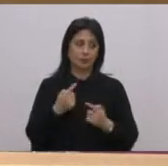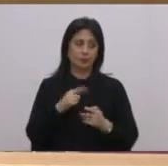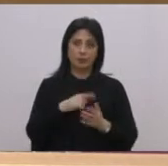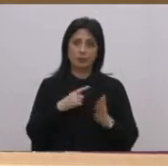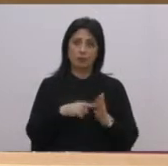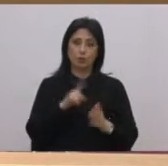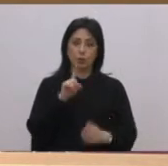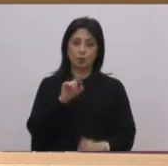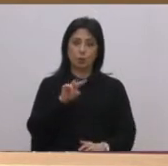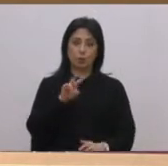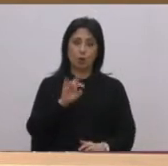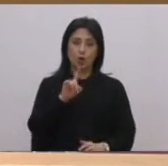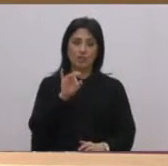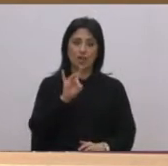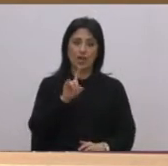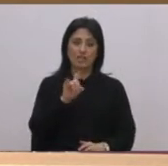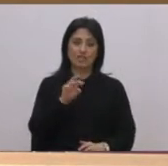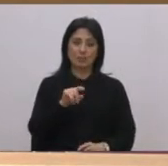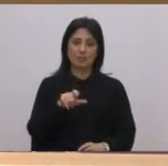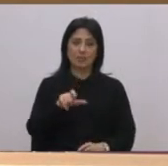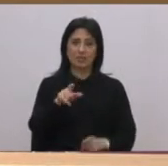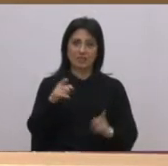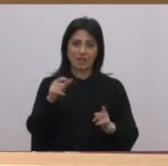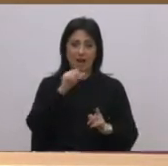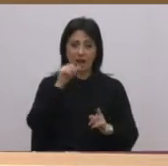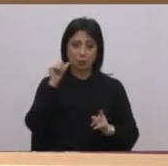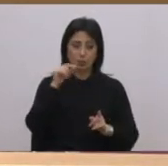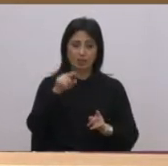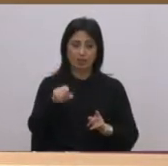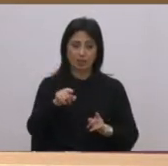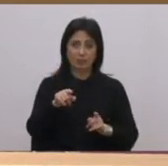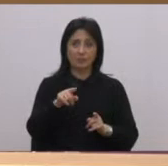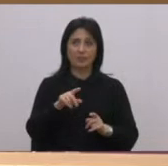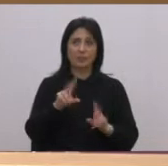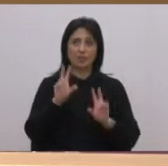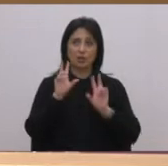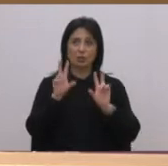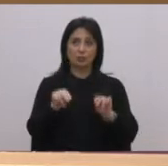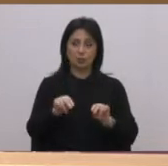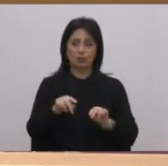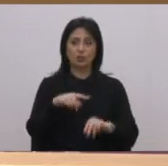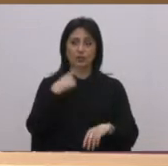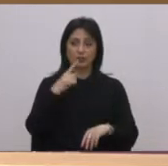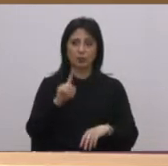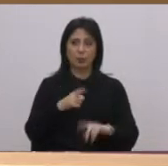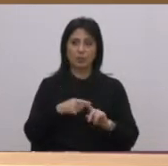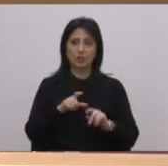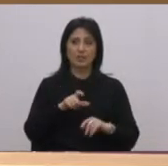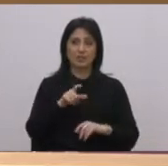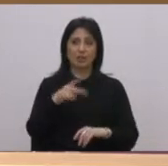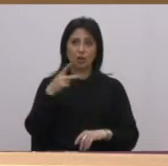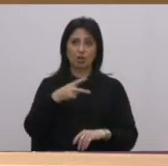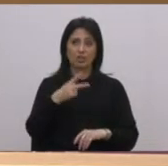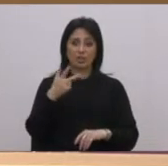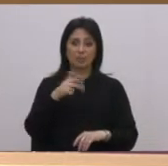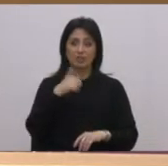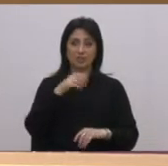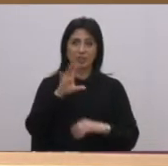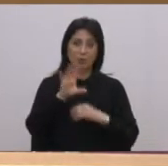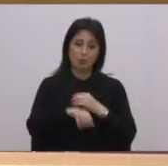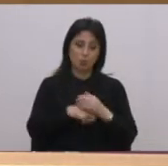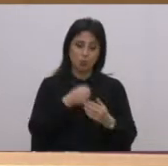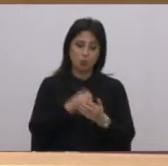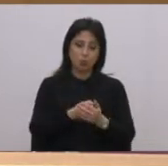კითხვა ხულო ზარზმის გზის მონაკვეთი. Გასულ წელს თქვენ პირობა დადეთ და თქვით რომ ეს გზა 2023 წლის